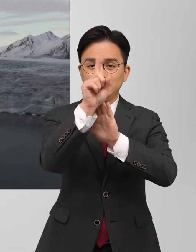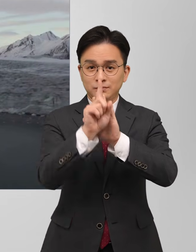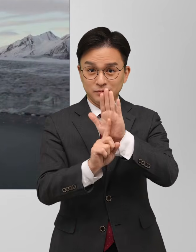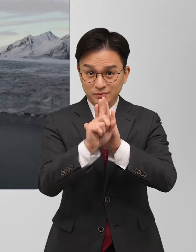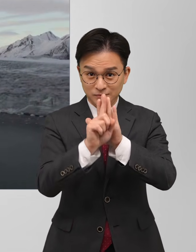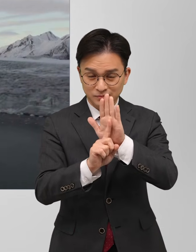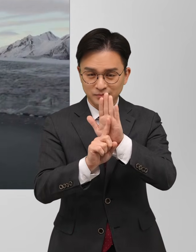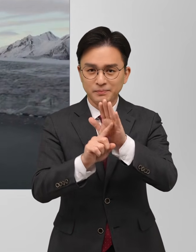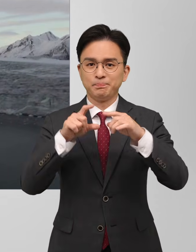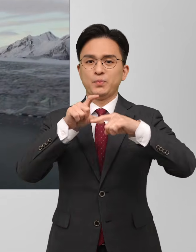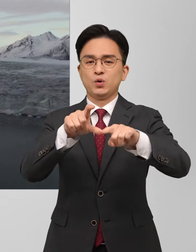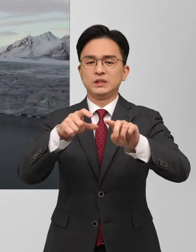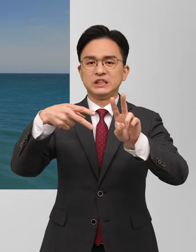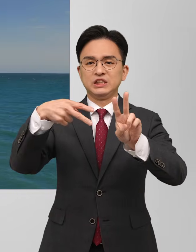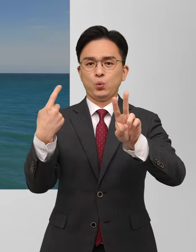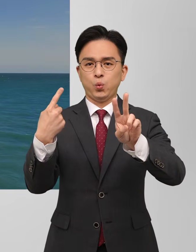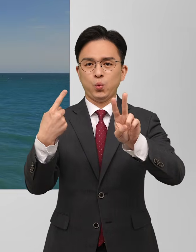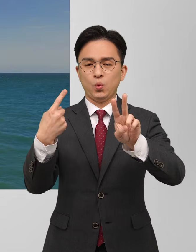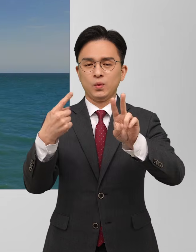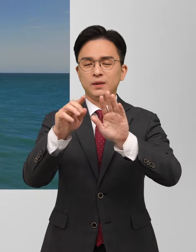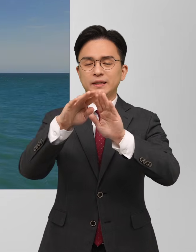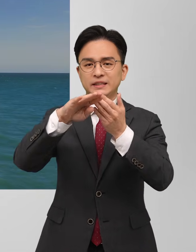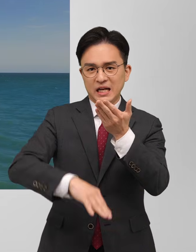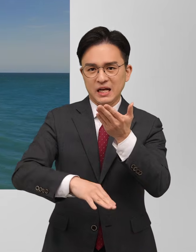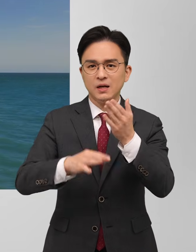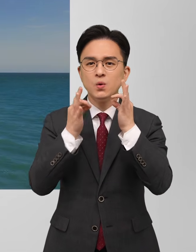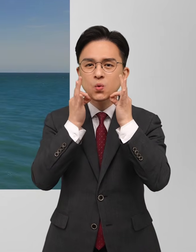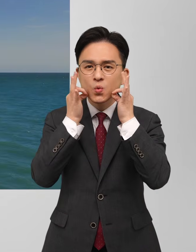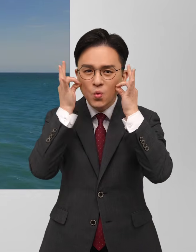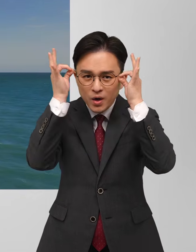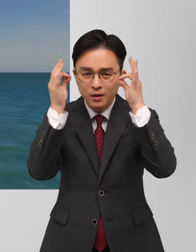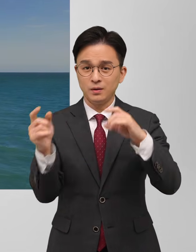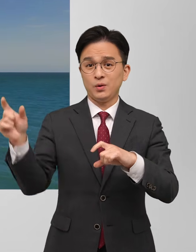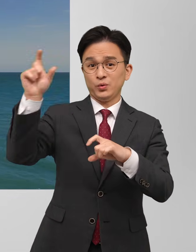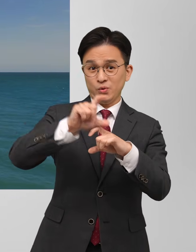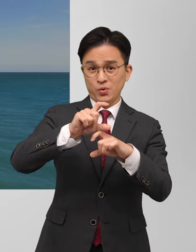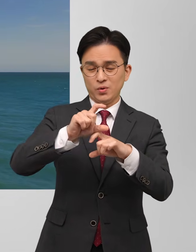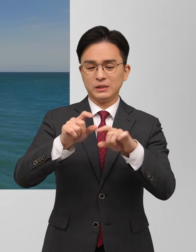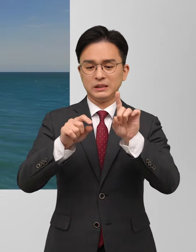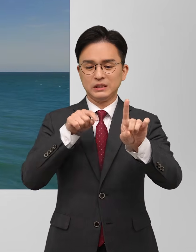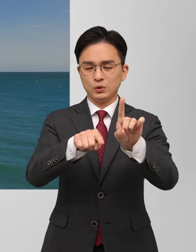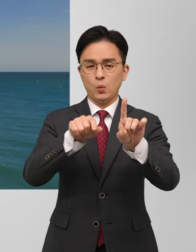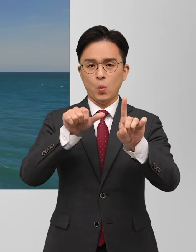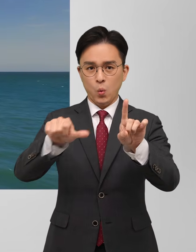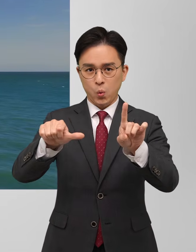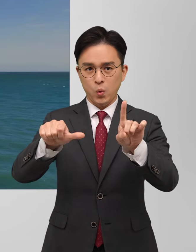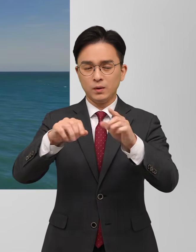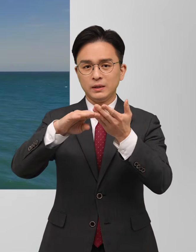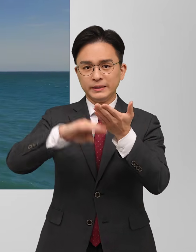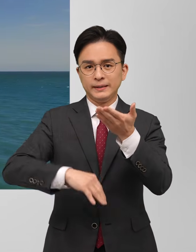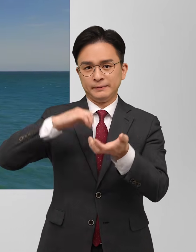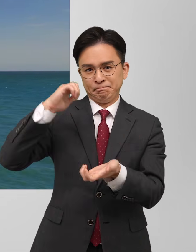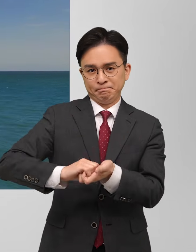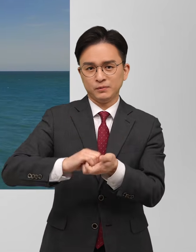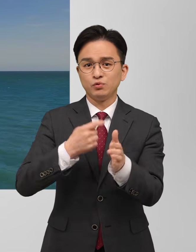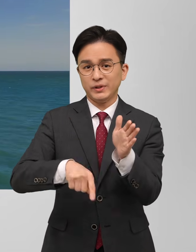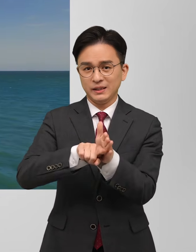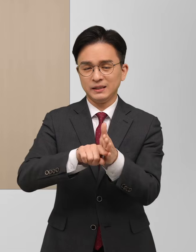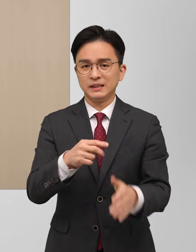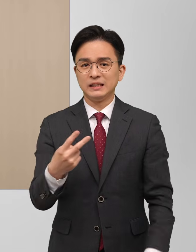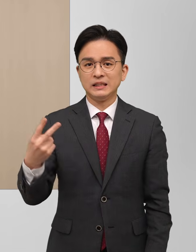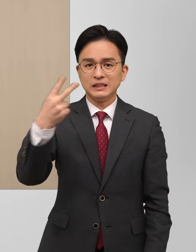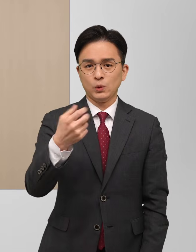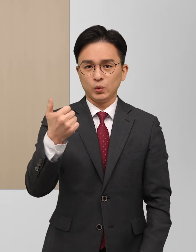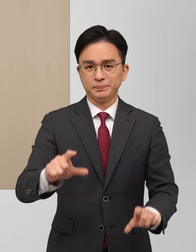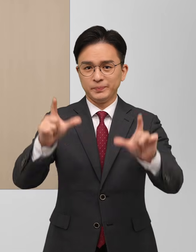상당히 낮은 수준으로 유지하고 1.5도 이하로 제한하기 위해 2050년까지 전 지구적으로 탄소